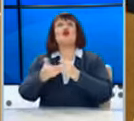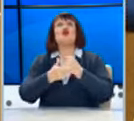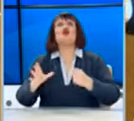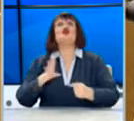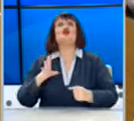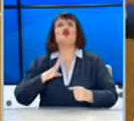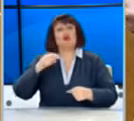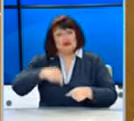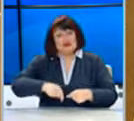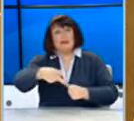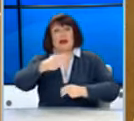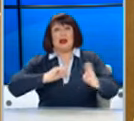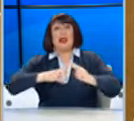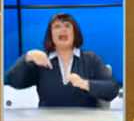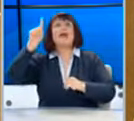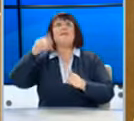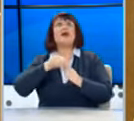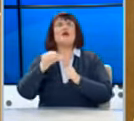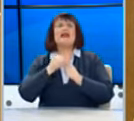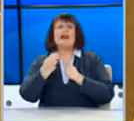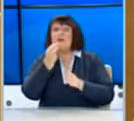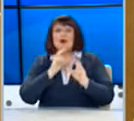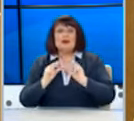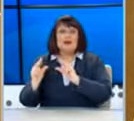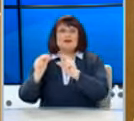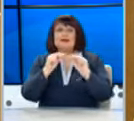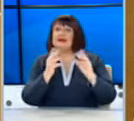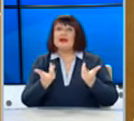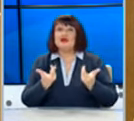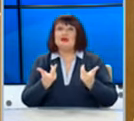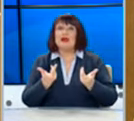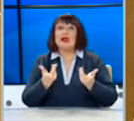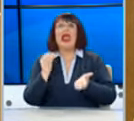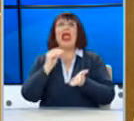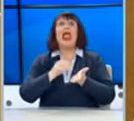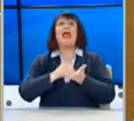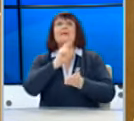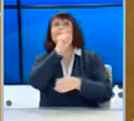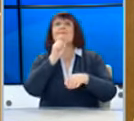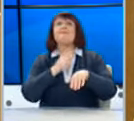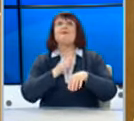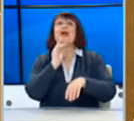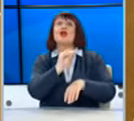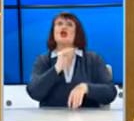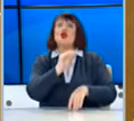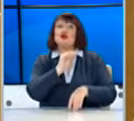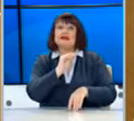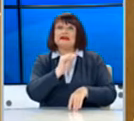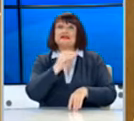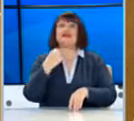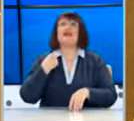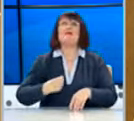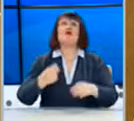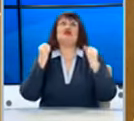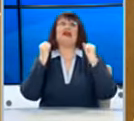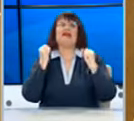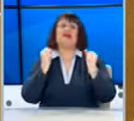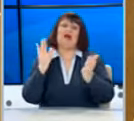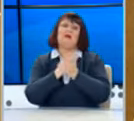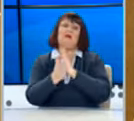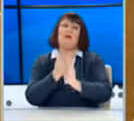μας σήμερα ημερομηνία, κύριε Μητσοτάκη. Καταθέσαμε επίκαιρη επερώτηση για την κατάρρευση της δημόσιας υγείας.